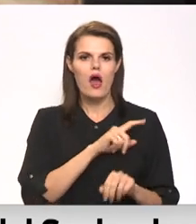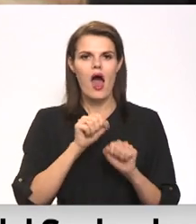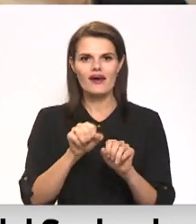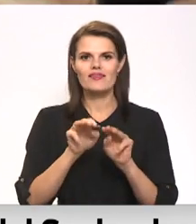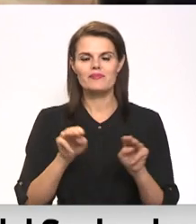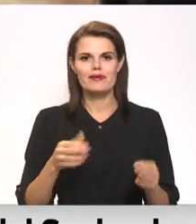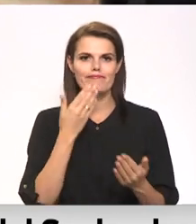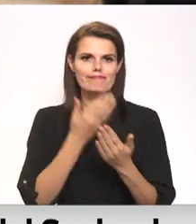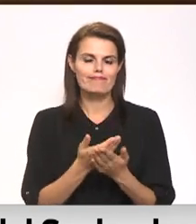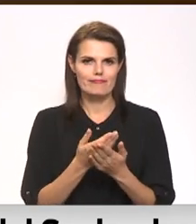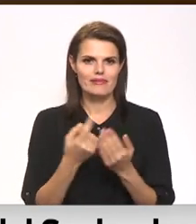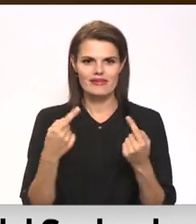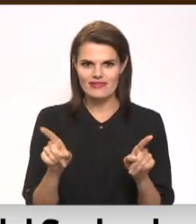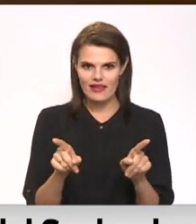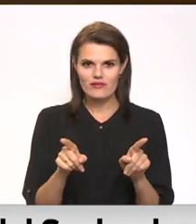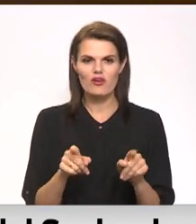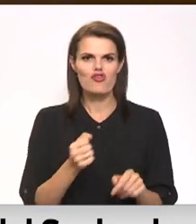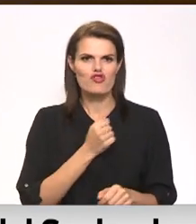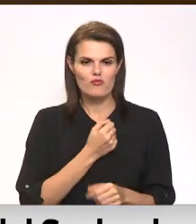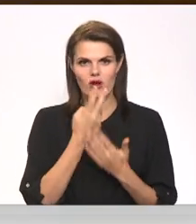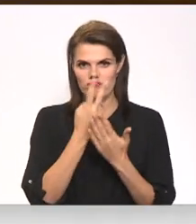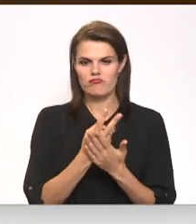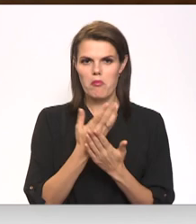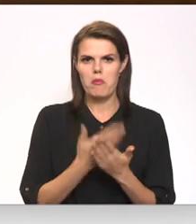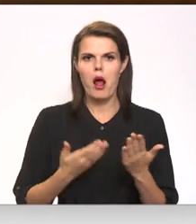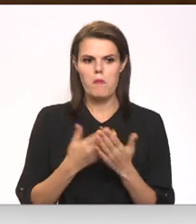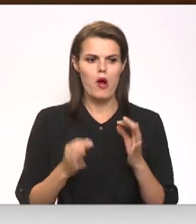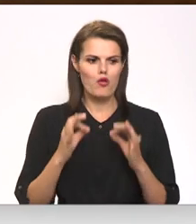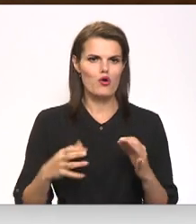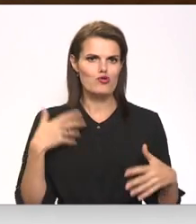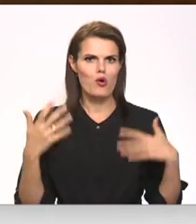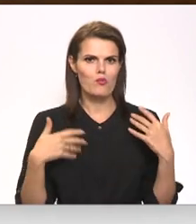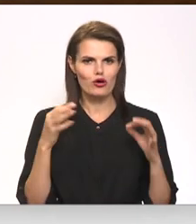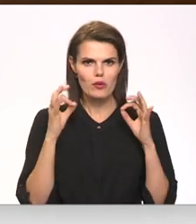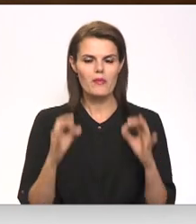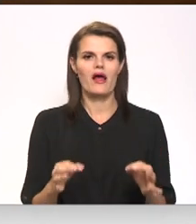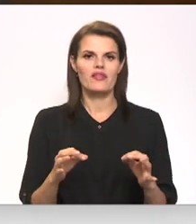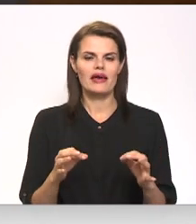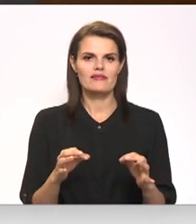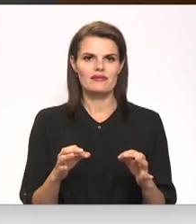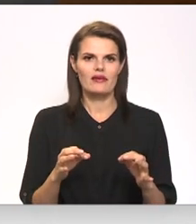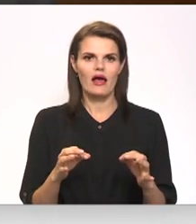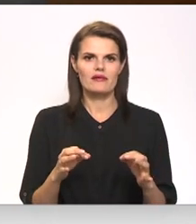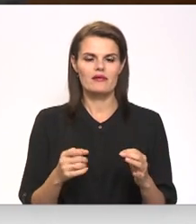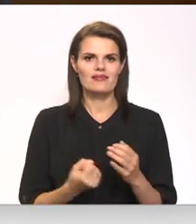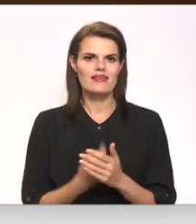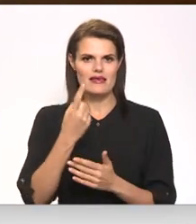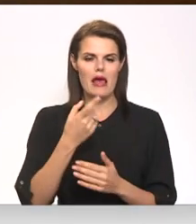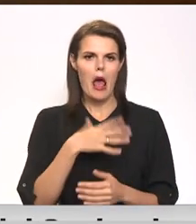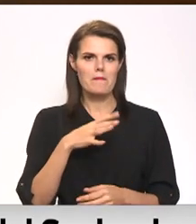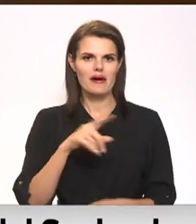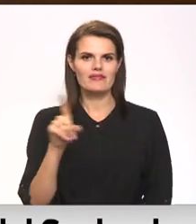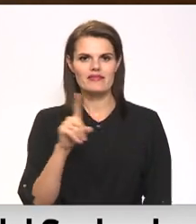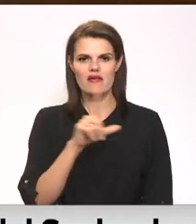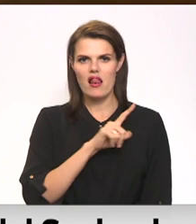ar minēto ierosinājumu. Diemžēl rodas pamatotas bažas par to, ka pateisais iegansts ir Latvijas